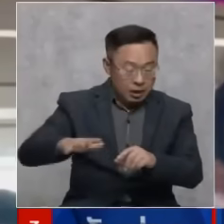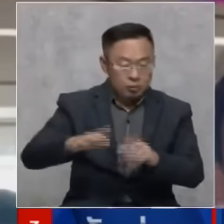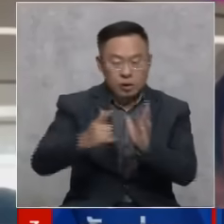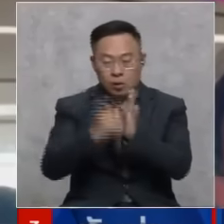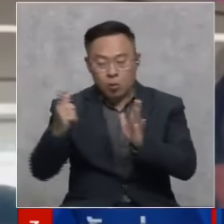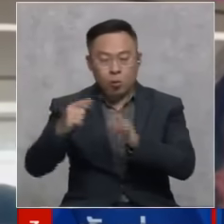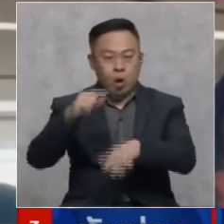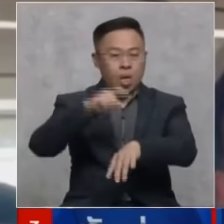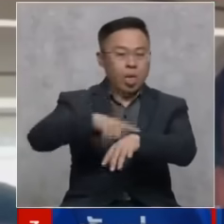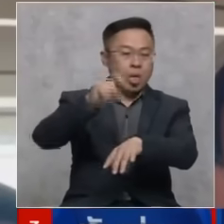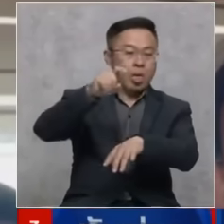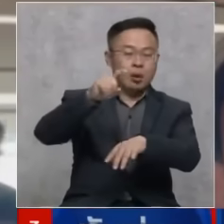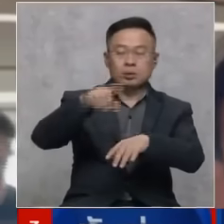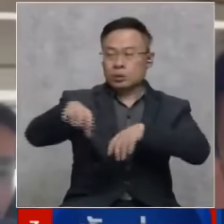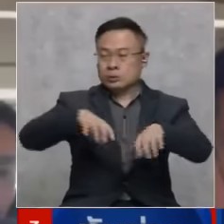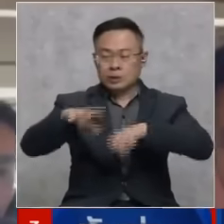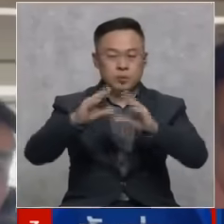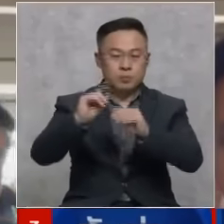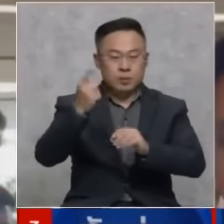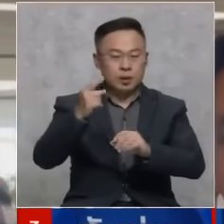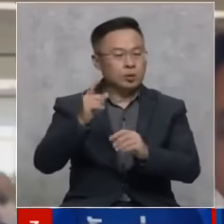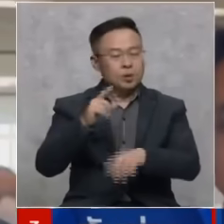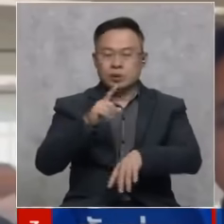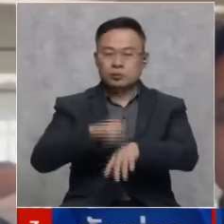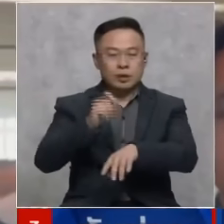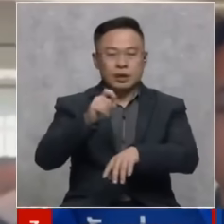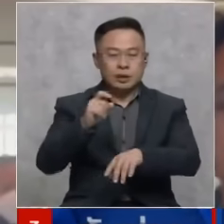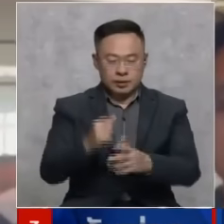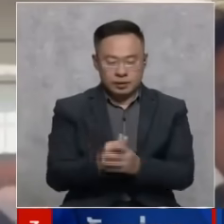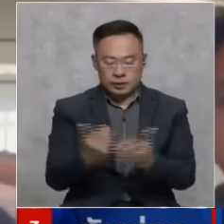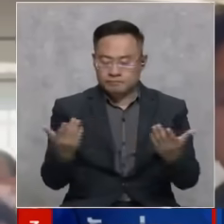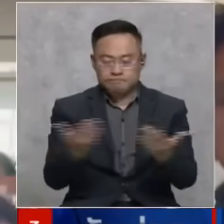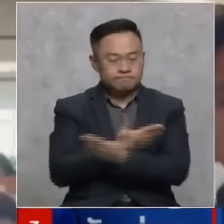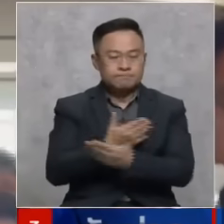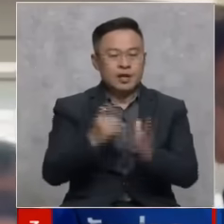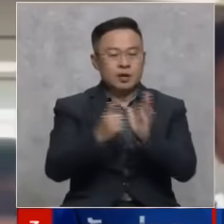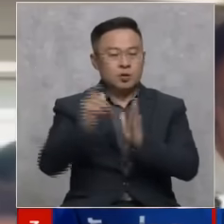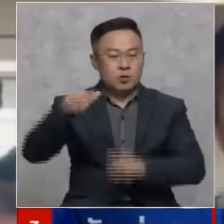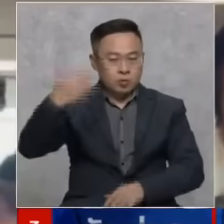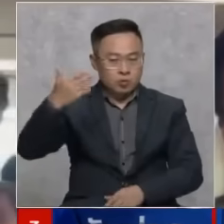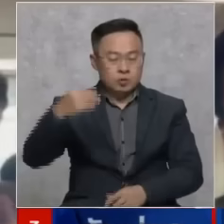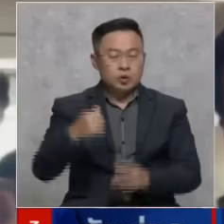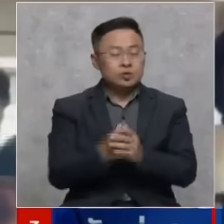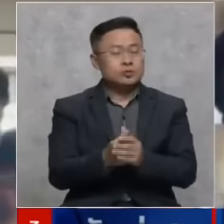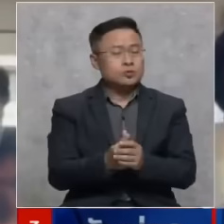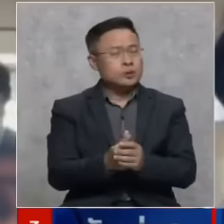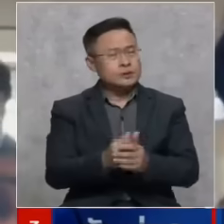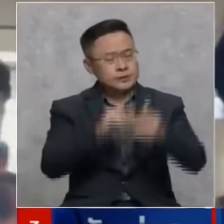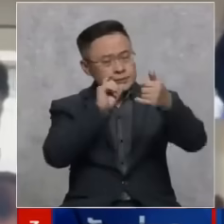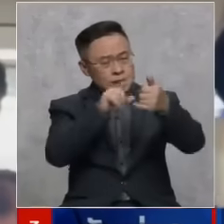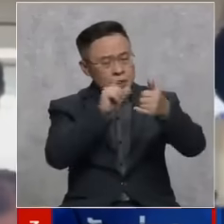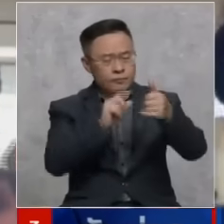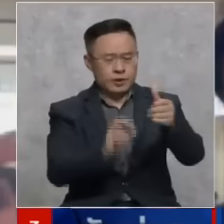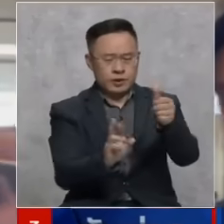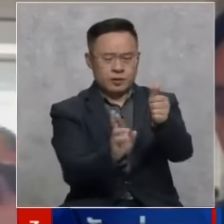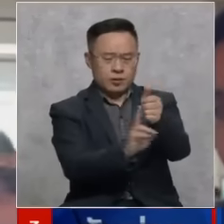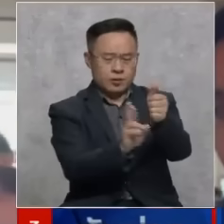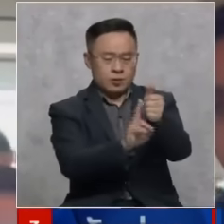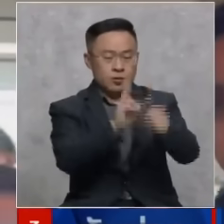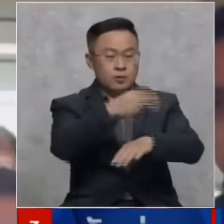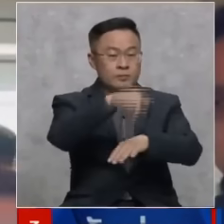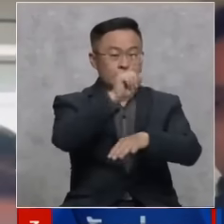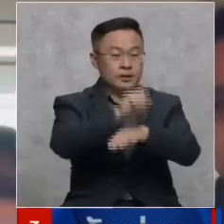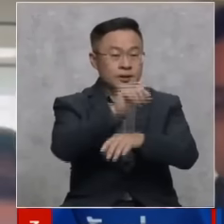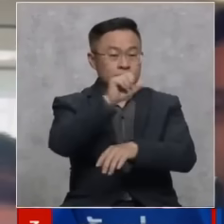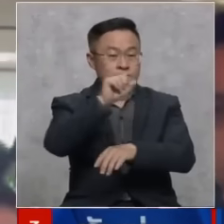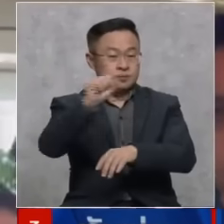อกว่ากระแสข่าวมันหนาหูเหลือเกินกรณีคุณปฏิพัฒน์หรือว่าหมออ๋องเนี่ยนะจะย้ายไปอยู่พรรคเป็นธรรมแล้วก็เพื่อไทยก็ออกมาแสดงความ